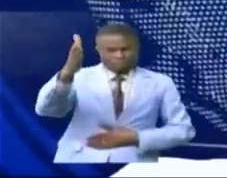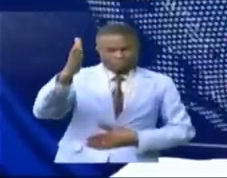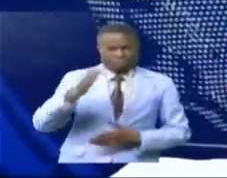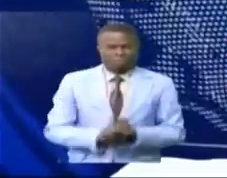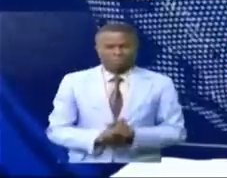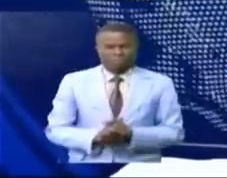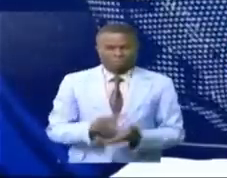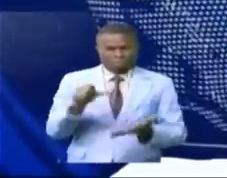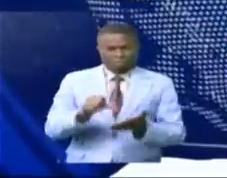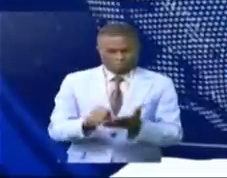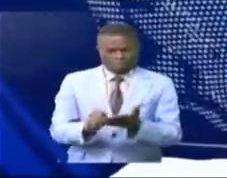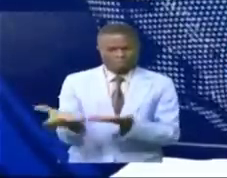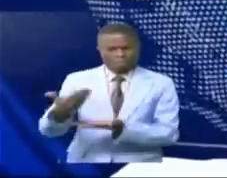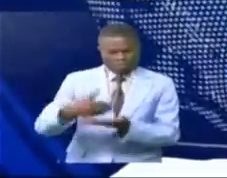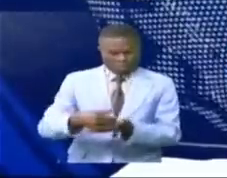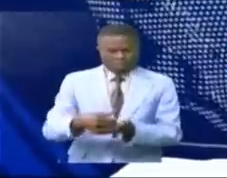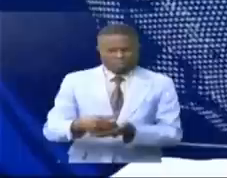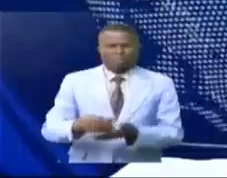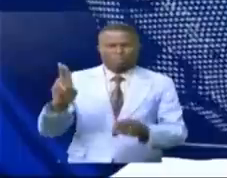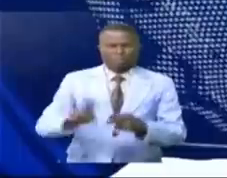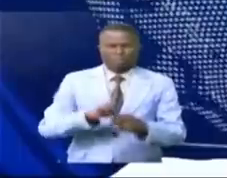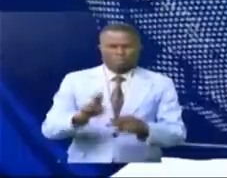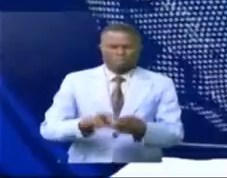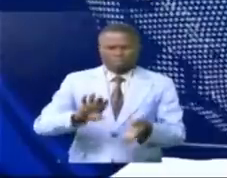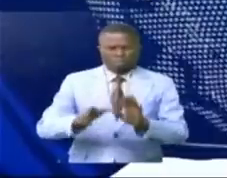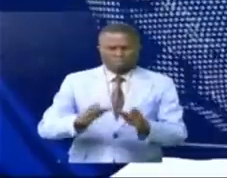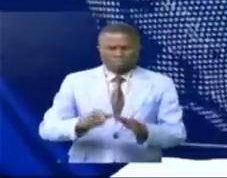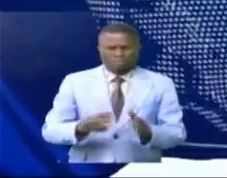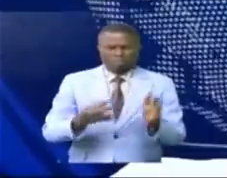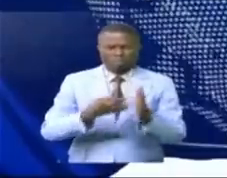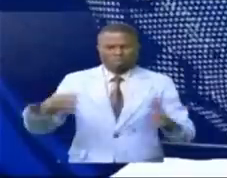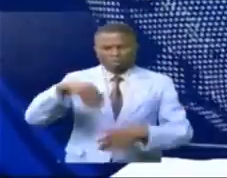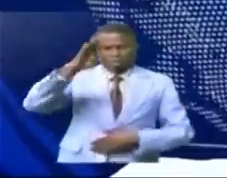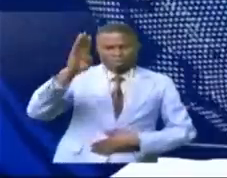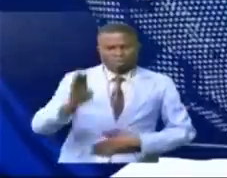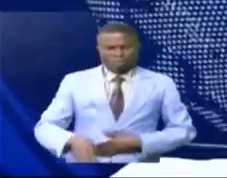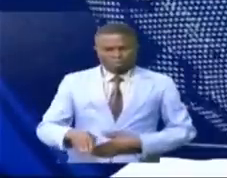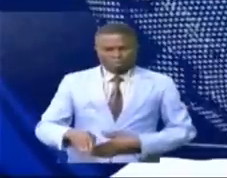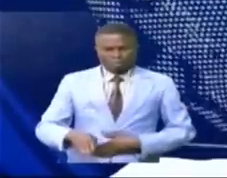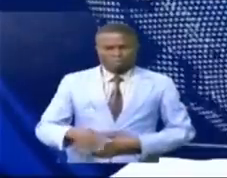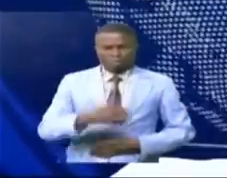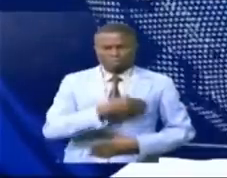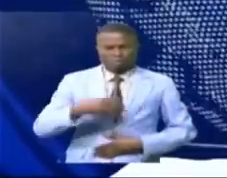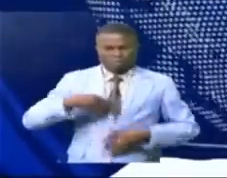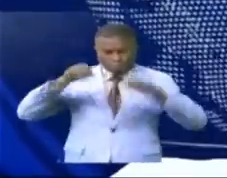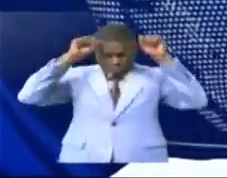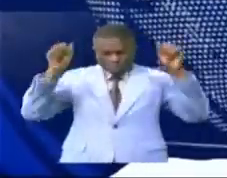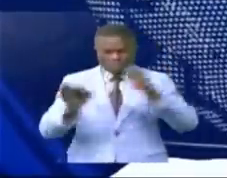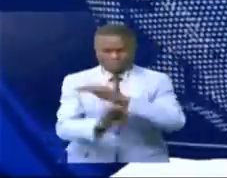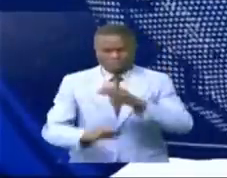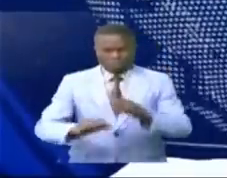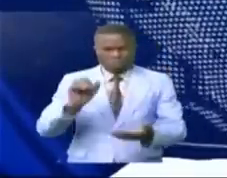travaux de réhabilitation sont exécutés à plus de 80%. La présidente de la Fondation Denise